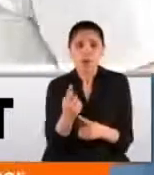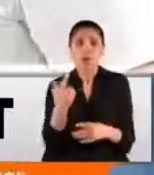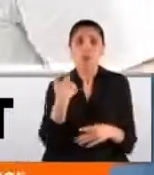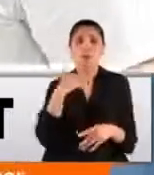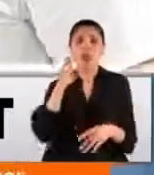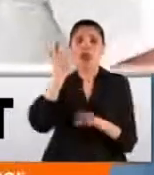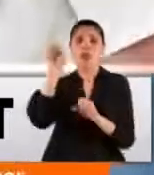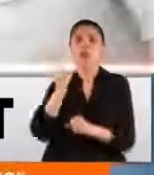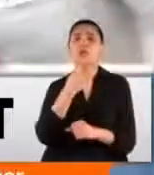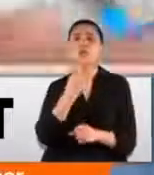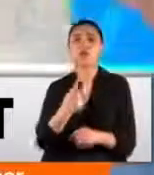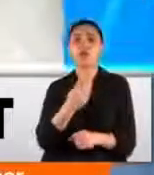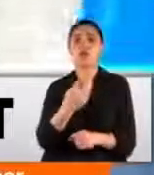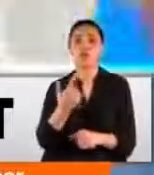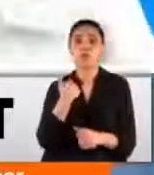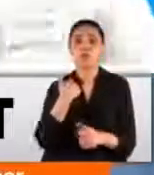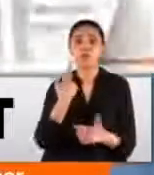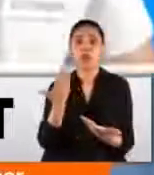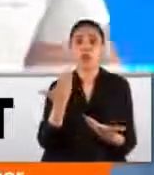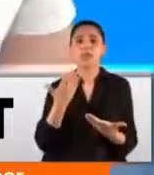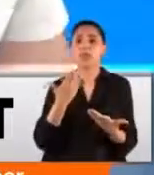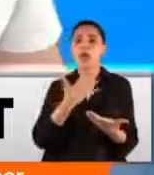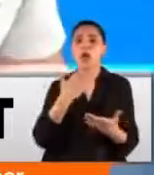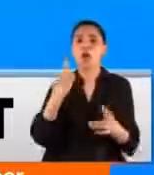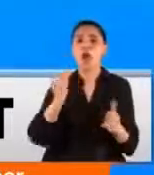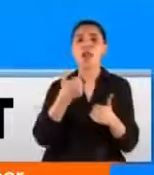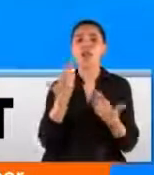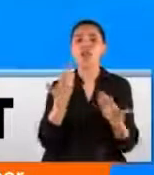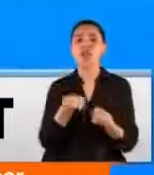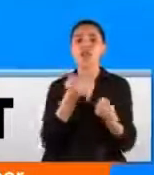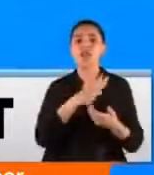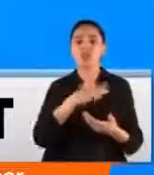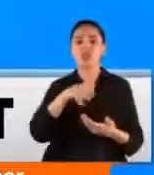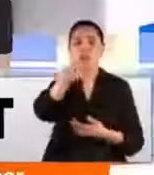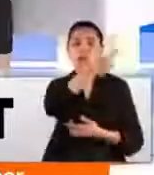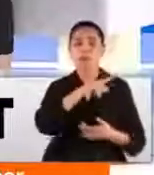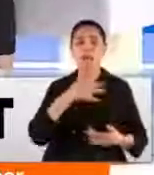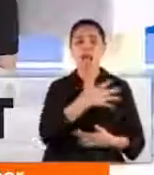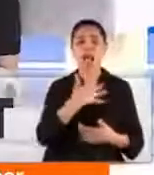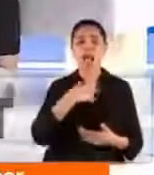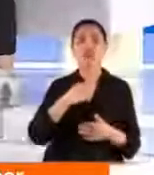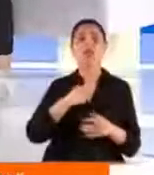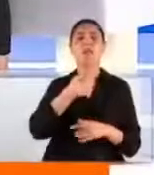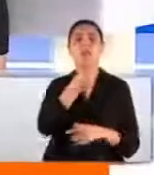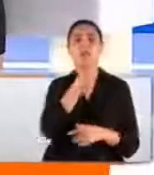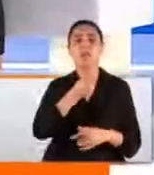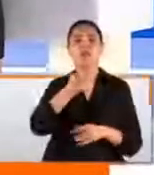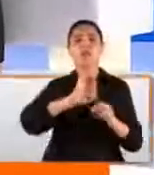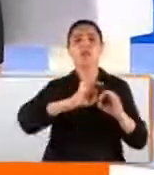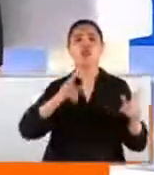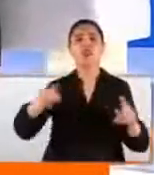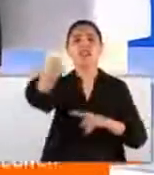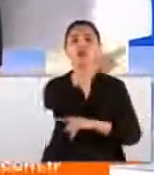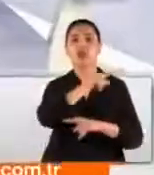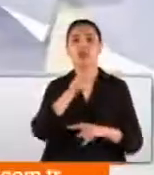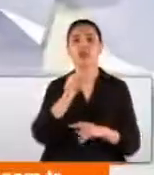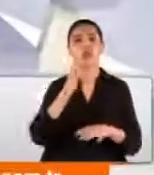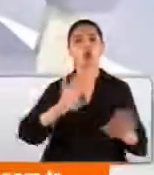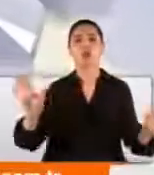talep ediyorsun diyor. Ulan benden başka da annemle ne işiniz var? Hepiniz annemin babamın cinayetini çözeceksiniz. O